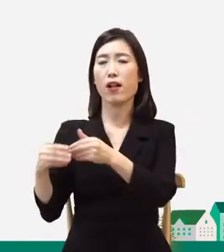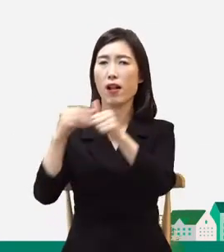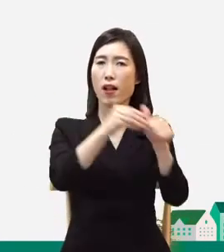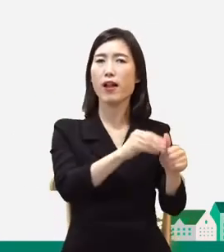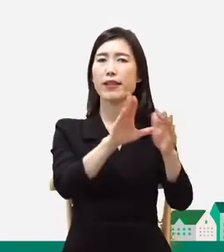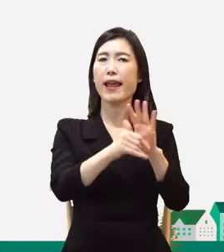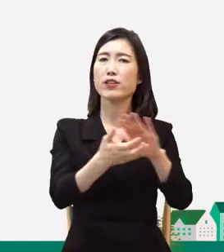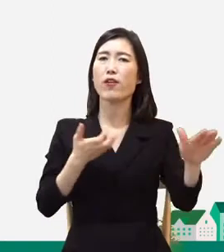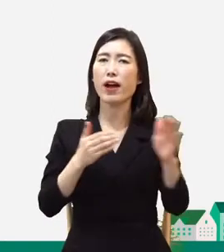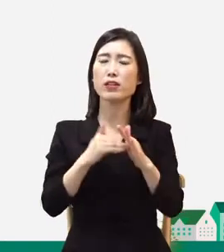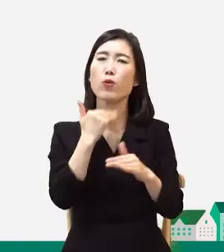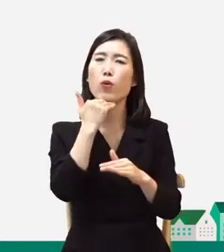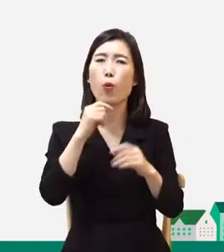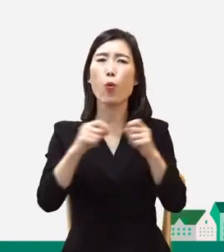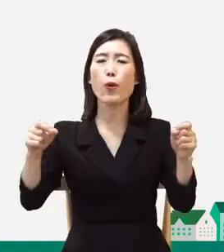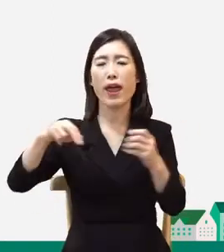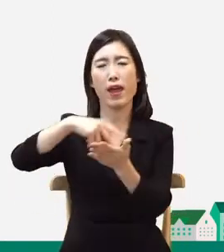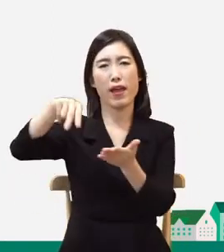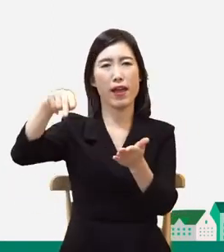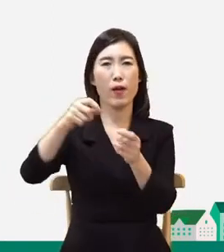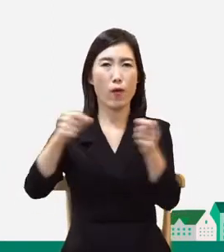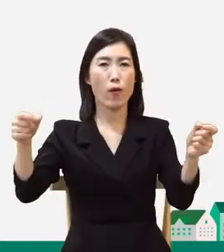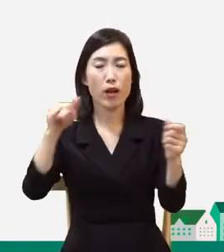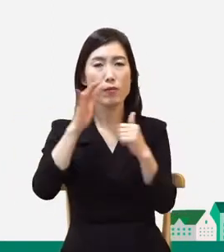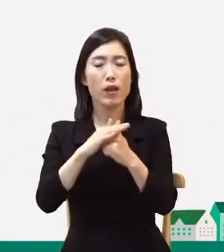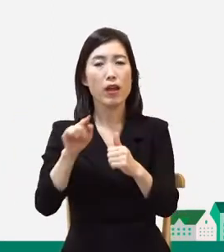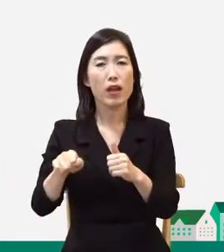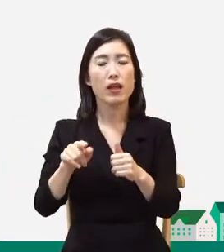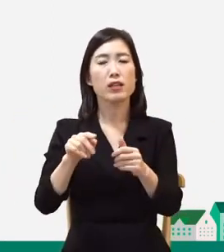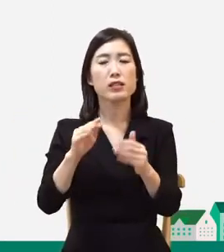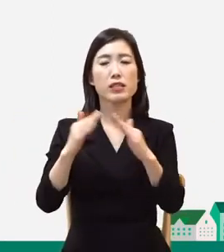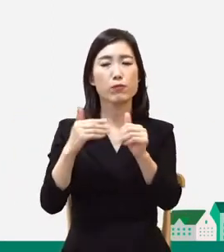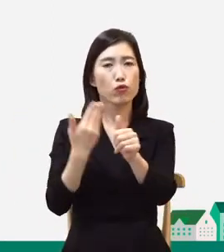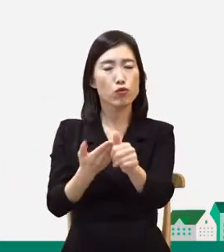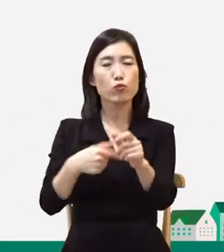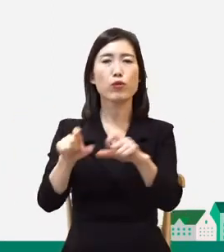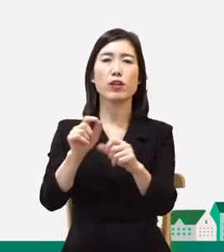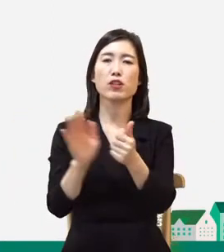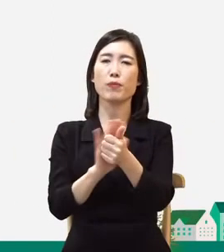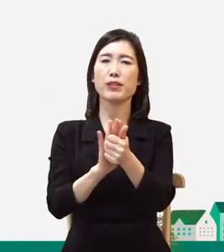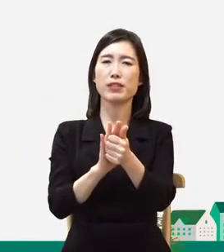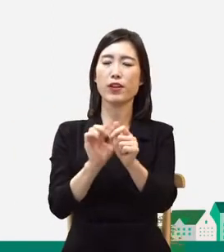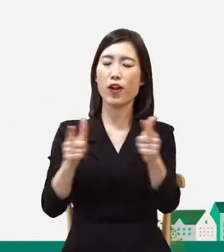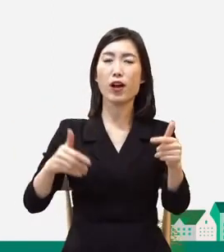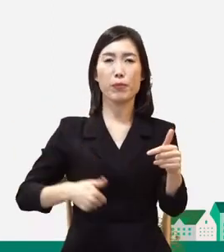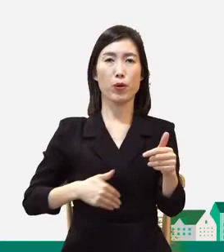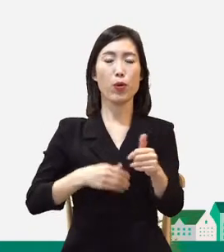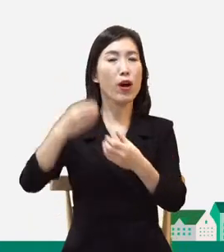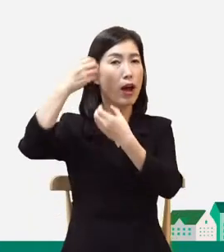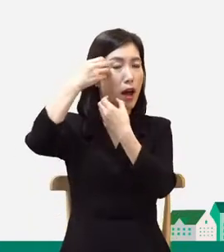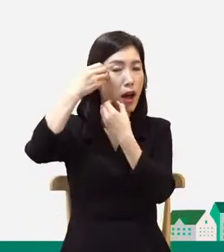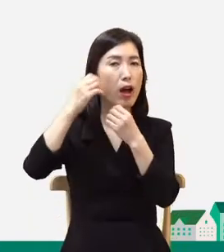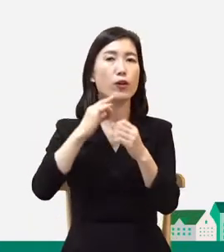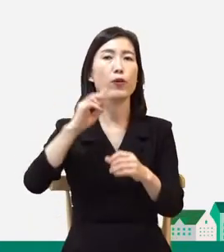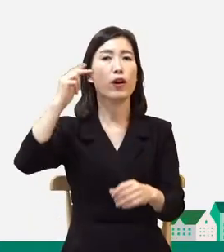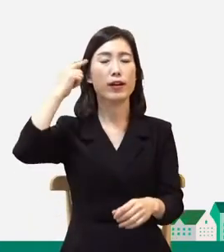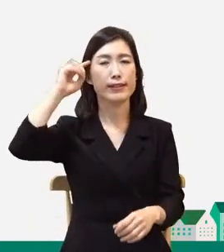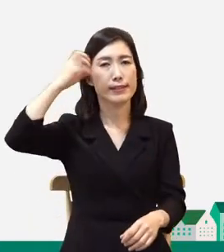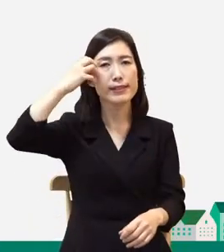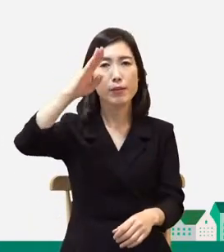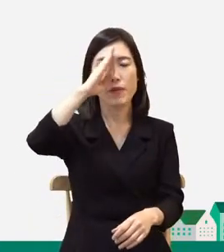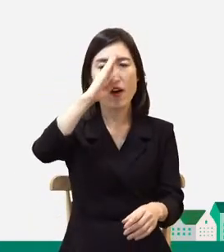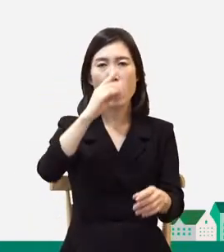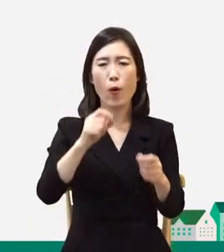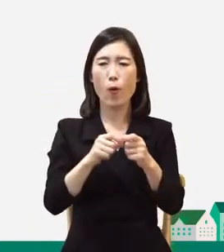있습니다. 노숙인에게 주택과 서비스가 결합된 지원주택 제공이 필요합니다. 알코올 의존 및 정신질환 문제를 갖고